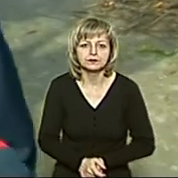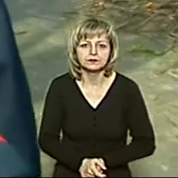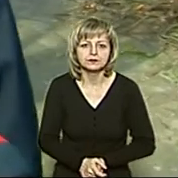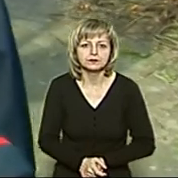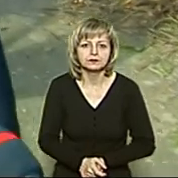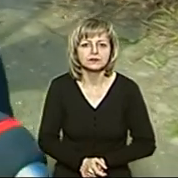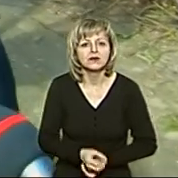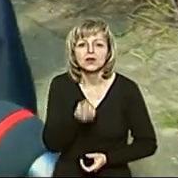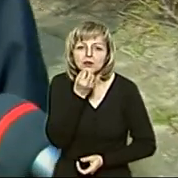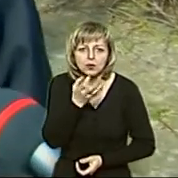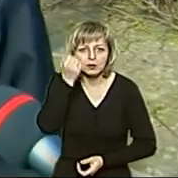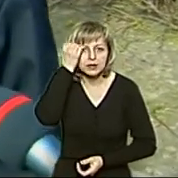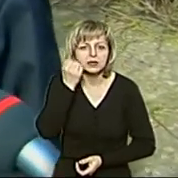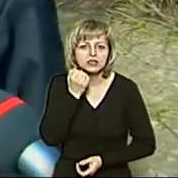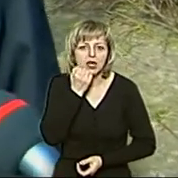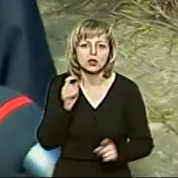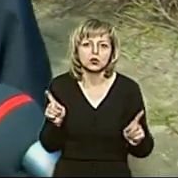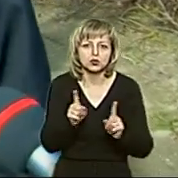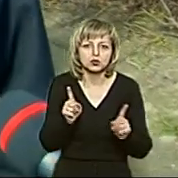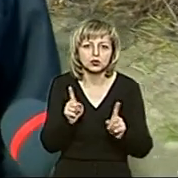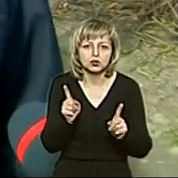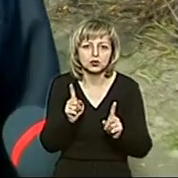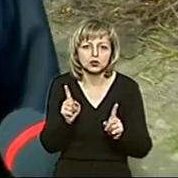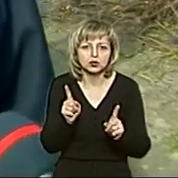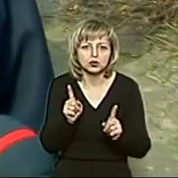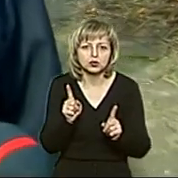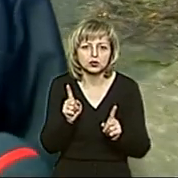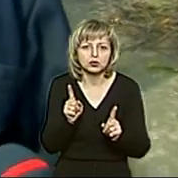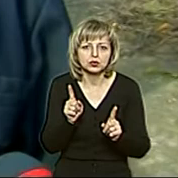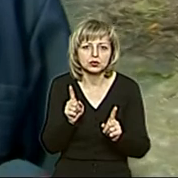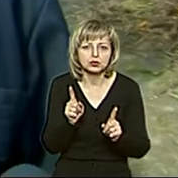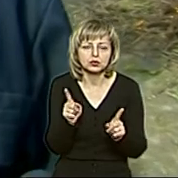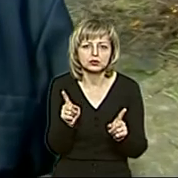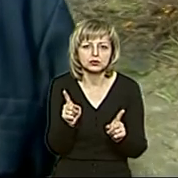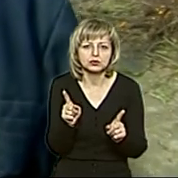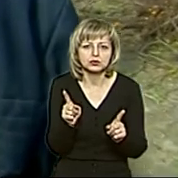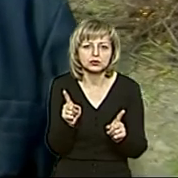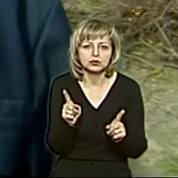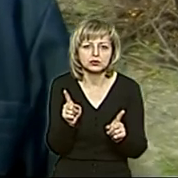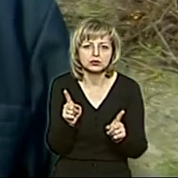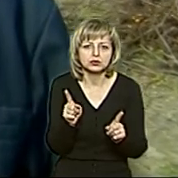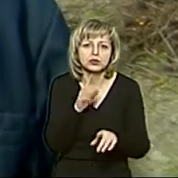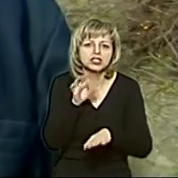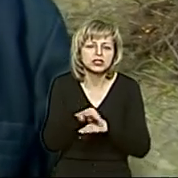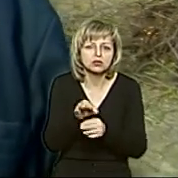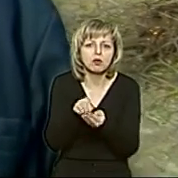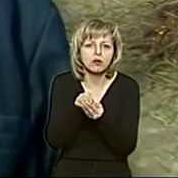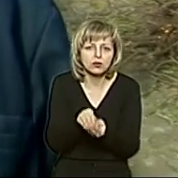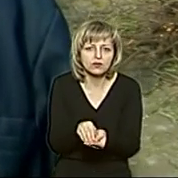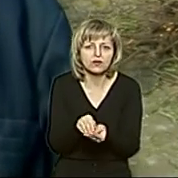Ну, добре, дякую. Що заботиться, я тільки поховав жіночку свою.